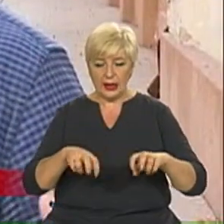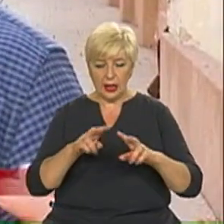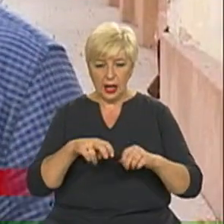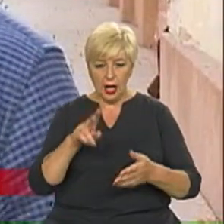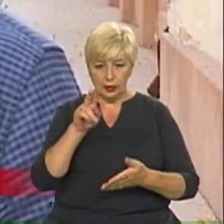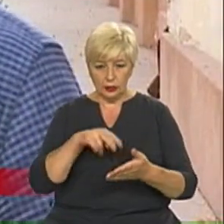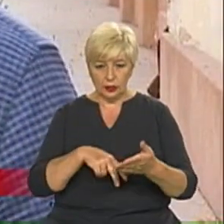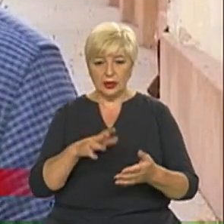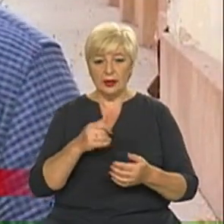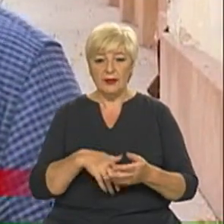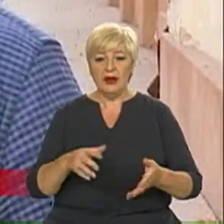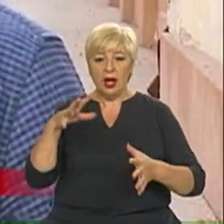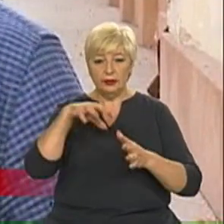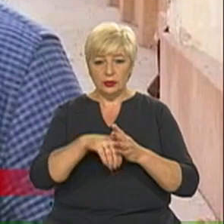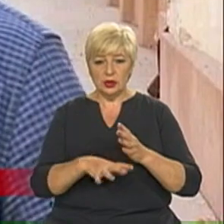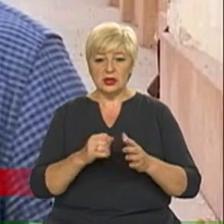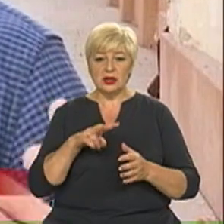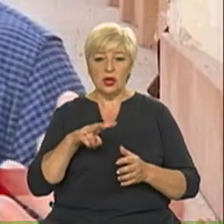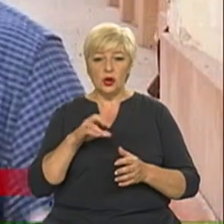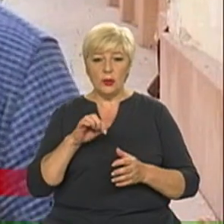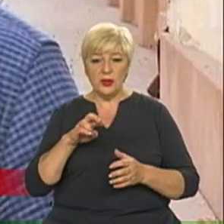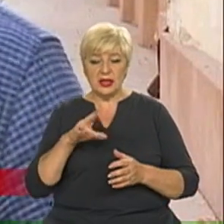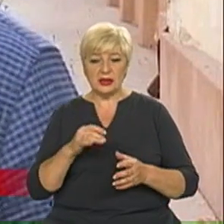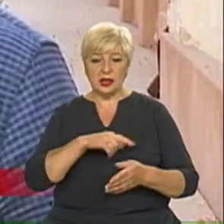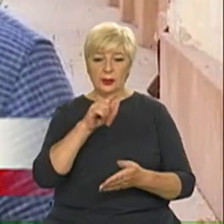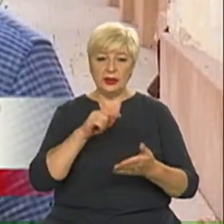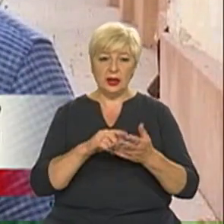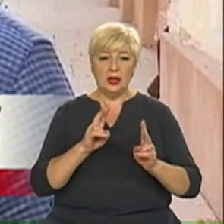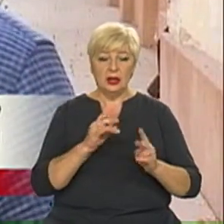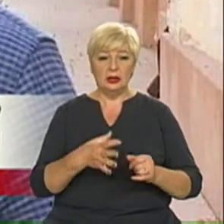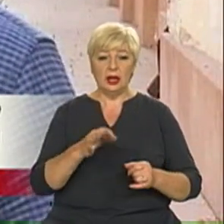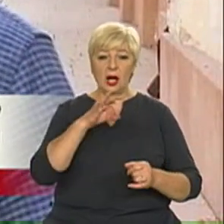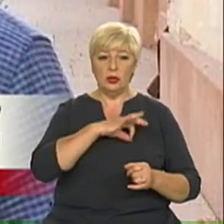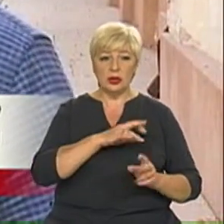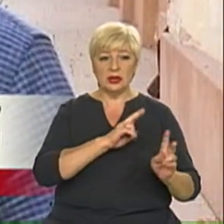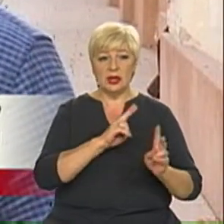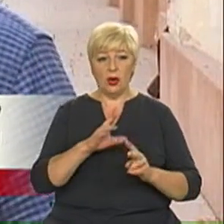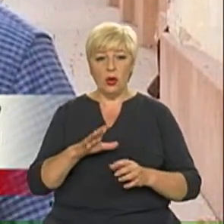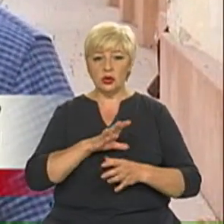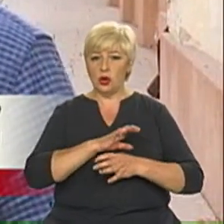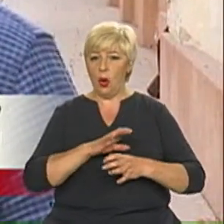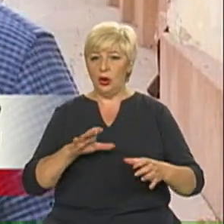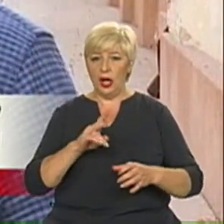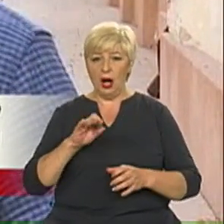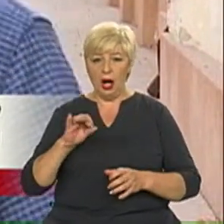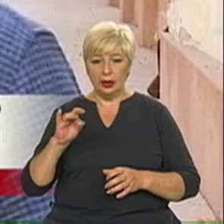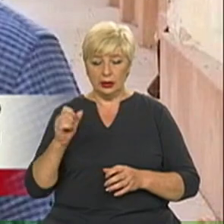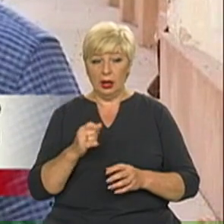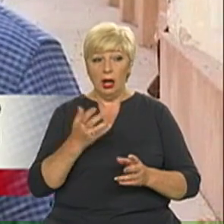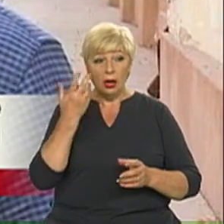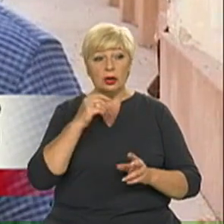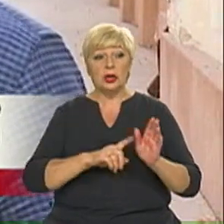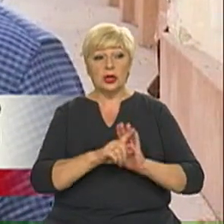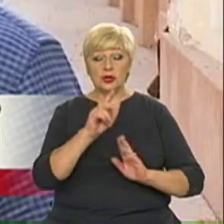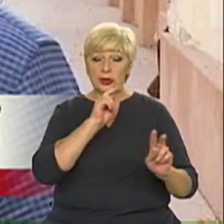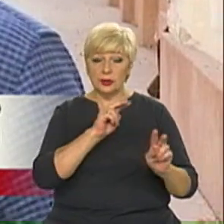Вноситься лобістські питання на користь якогось певного олігарха. І коли ми почали відслідковувати, хто